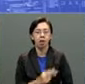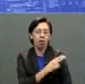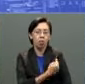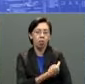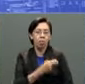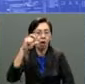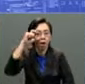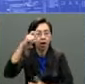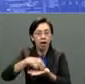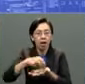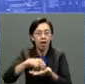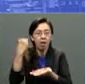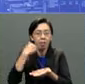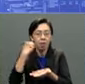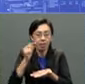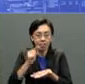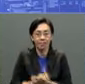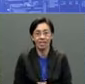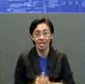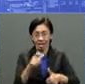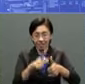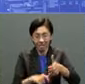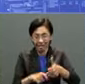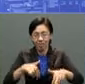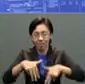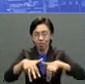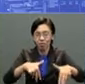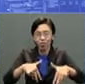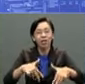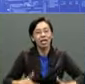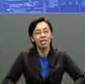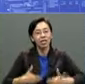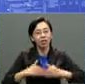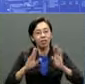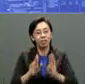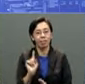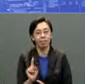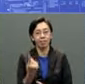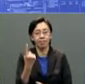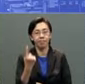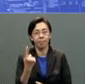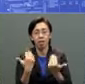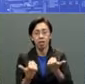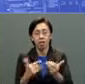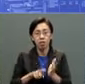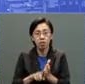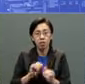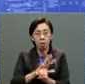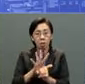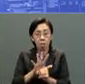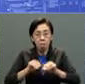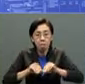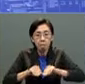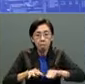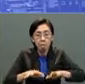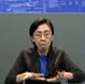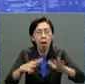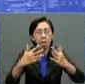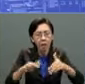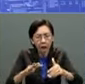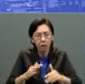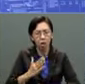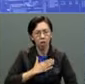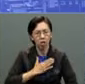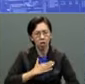บ่อยๆนะคะอย่างเรื่องของ New Norm หรือว่าชีวิตวิถีใหม่แน่นอนพอมีเรื่องของการระบาดของไวรัสโควิด-19 เนี่ยหลายคนบอกว่าเรา